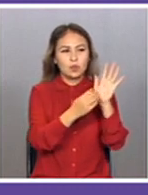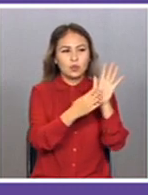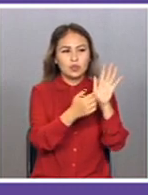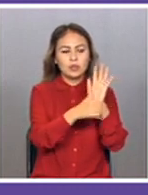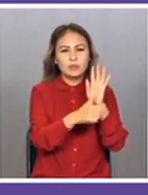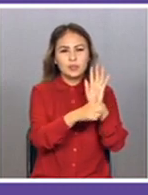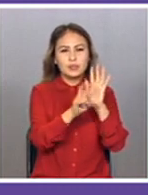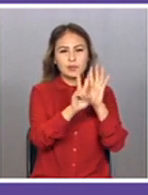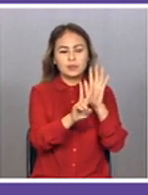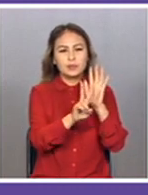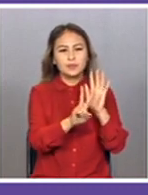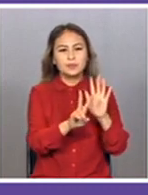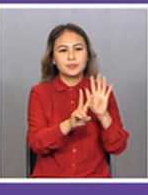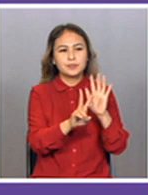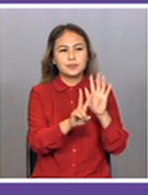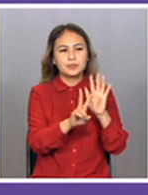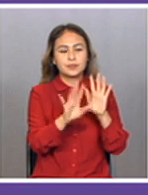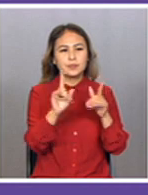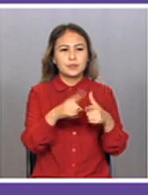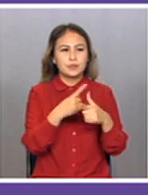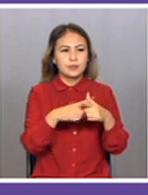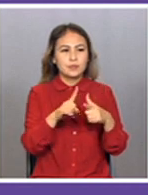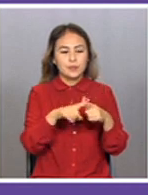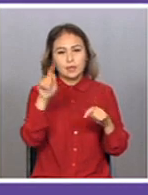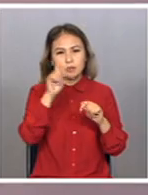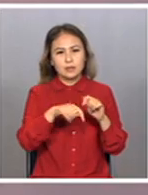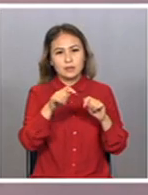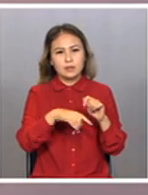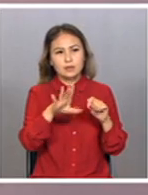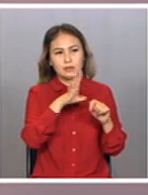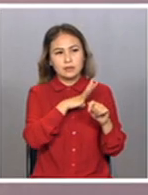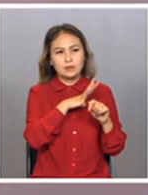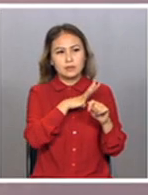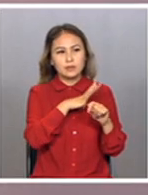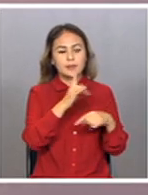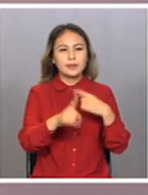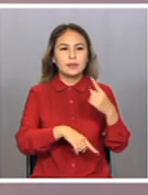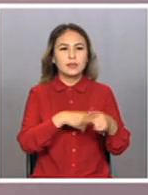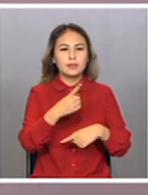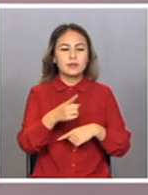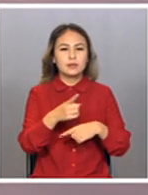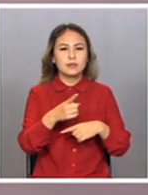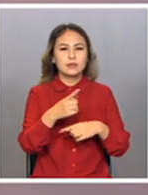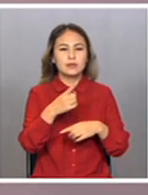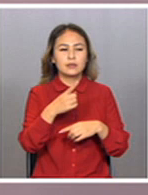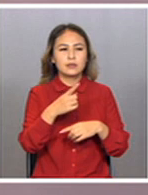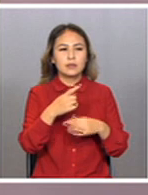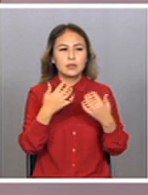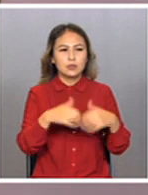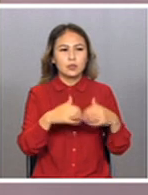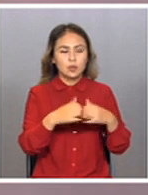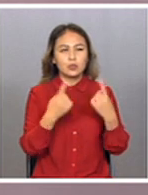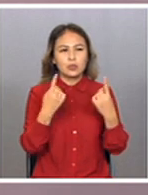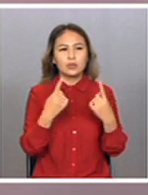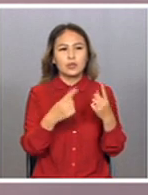962 екенін анықтадық және тексердік. Келесі теңдеуге назар аударамыз. Күрделі